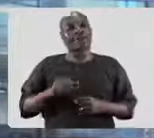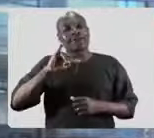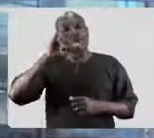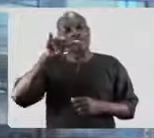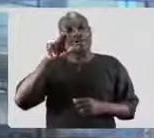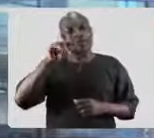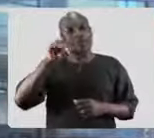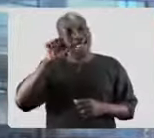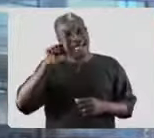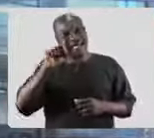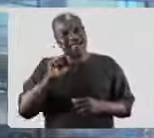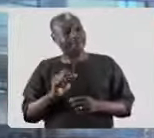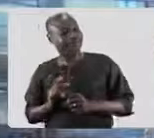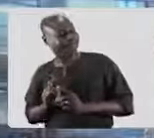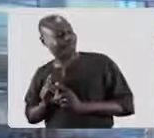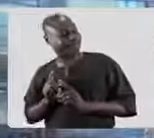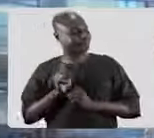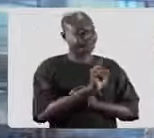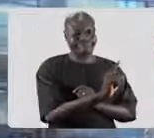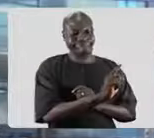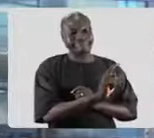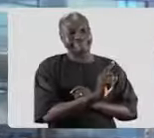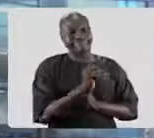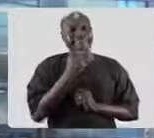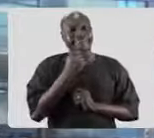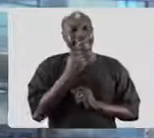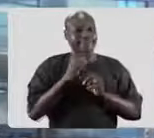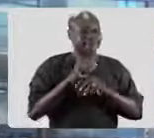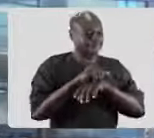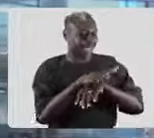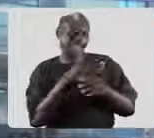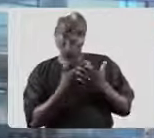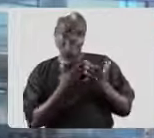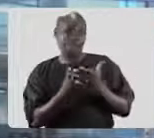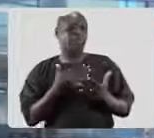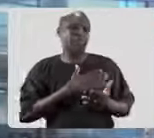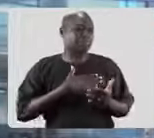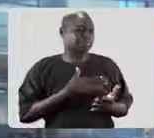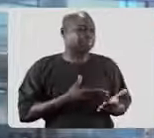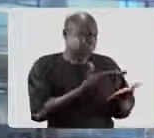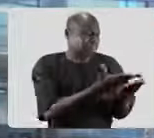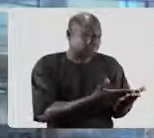odimrika ade sika no a okwaje ye no asan de koma enkrofon sa munye